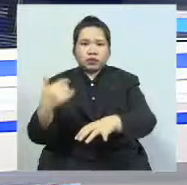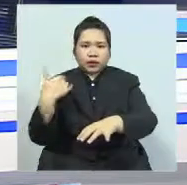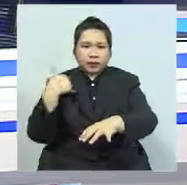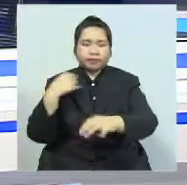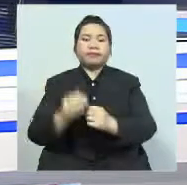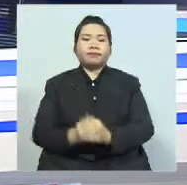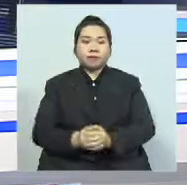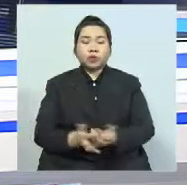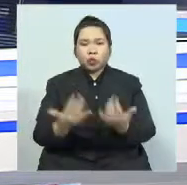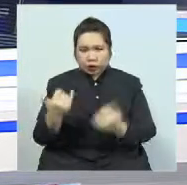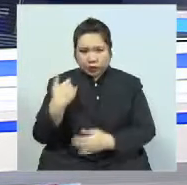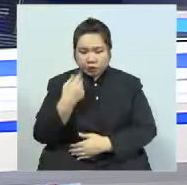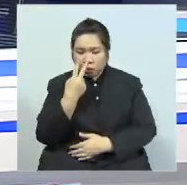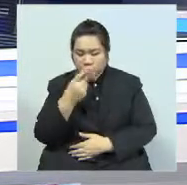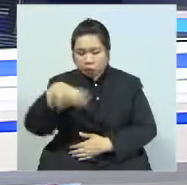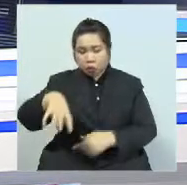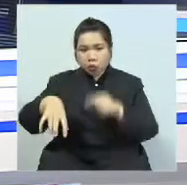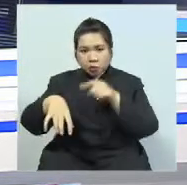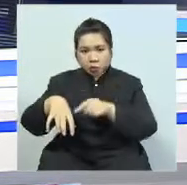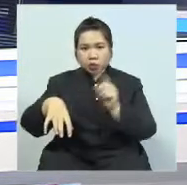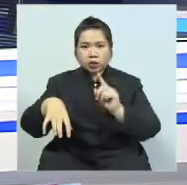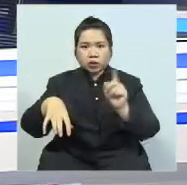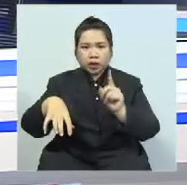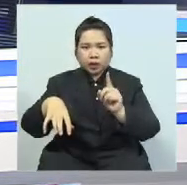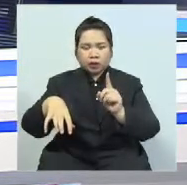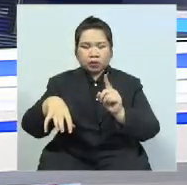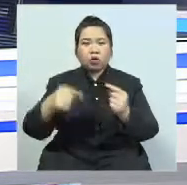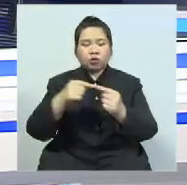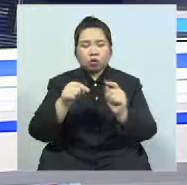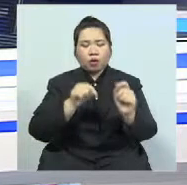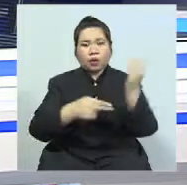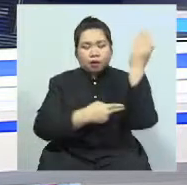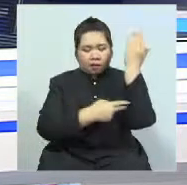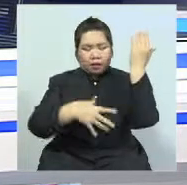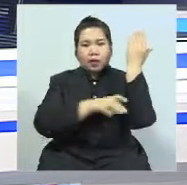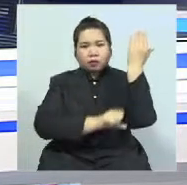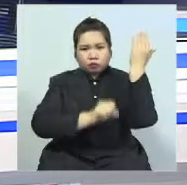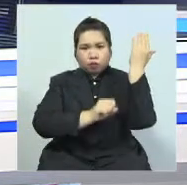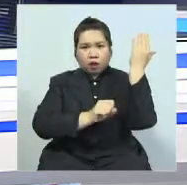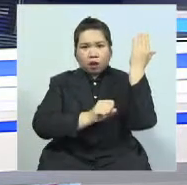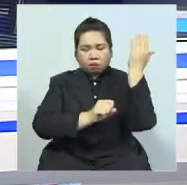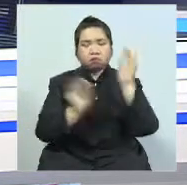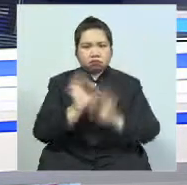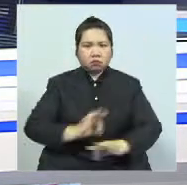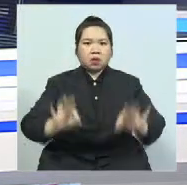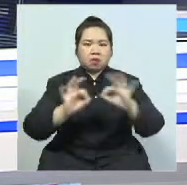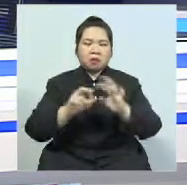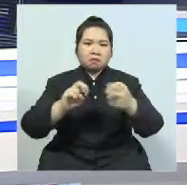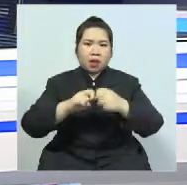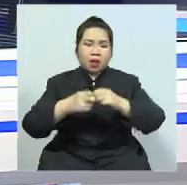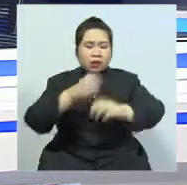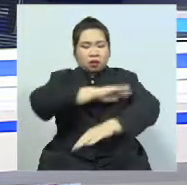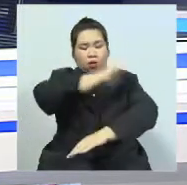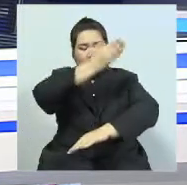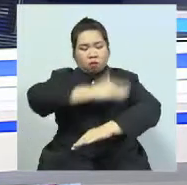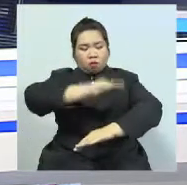ค่ะวันนี้มีอีกหนึ่งพื้นที่ต้องจับตาต้องเฝ้าระวังกันด้วยนะคะนั่นก็คือที่อำเภอหาดใหญ่จังหวัดสงขลานะคะสถานการณ์น้ำป่าเทือกเขา